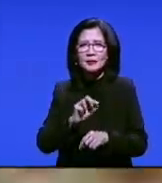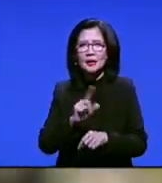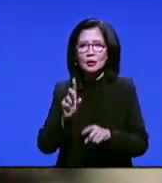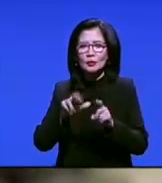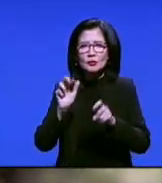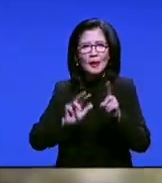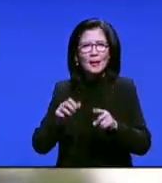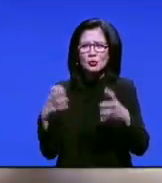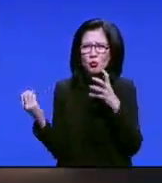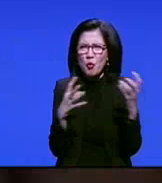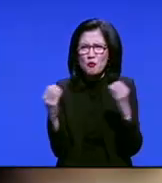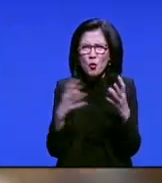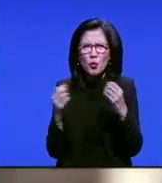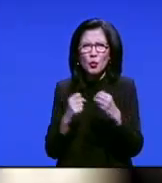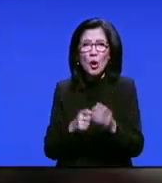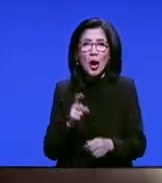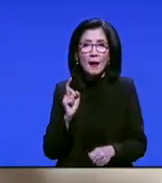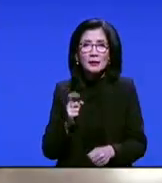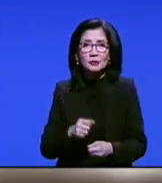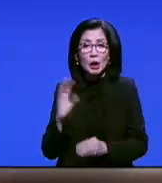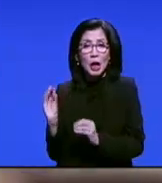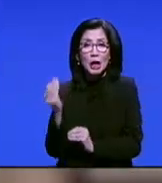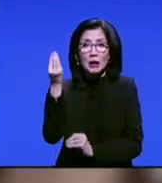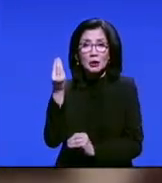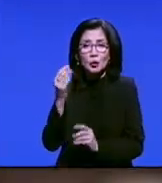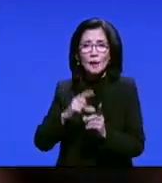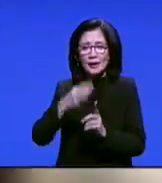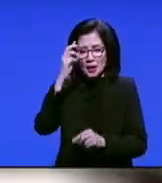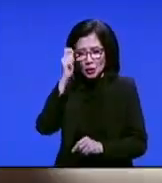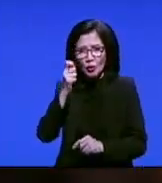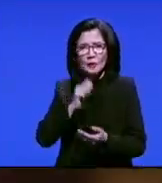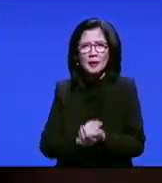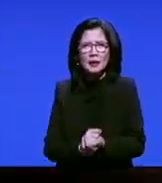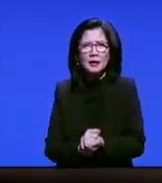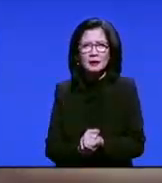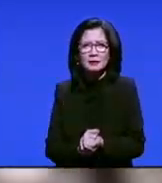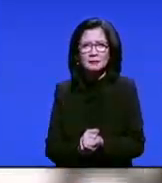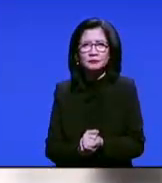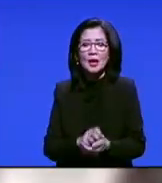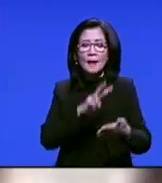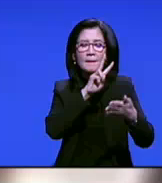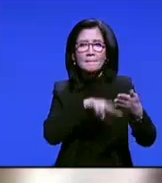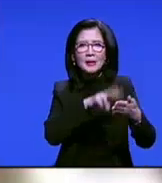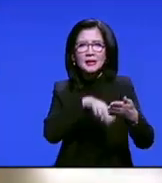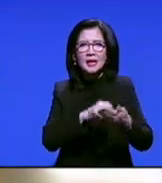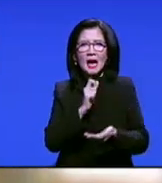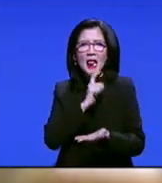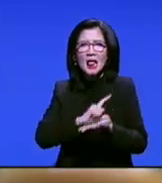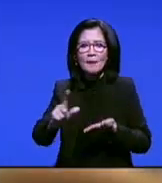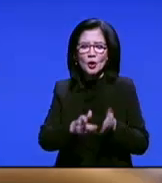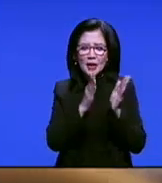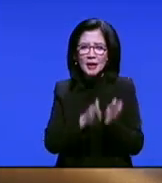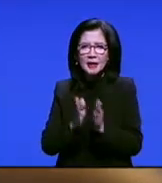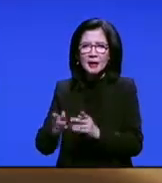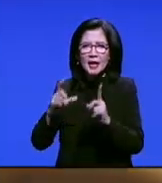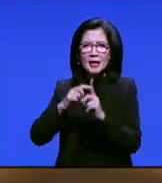2018-2019 ricuh. Kericuhan terjadi saat Ketua Badan Kehormatan Mervin Sadipun Komber membacakan laporan tata tertib